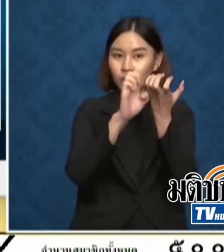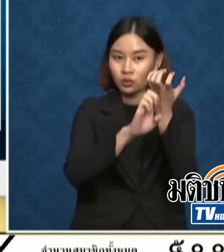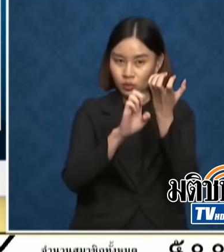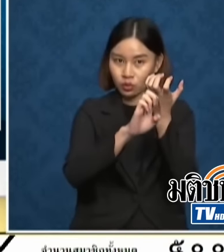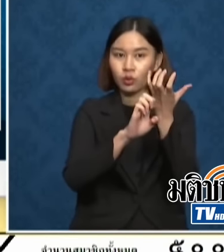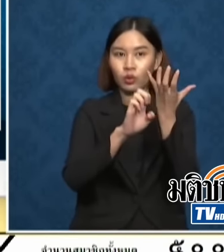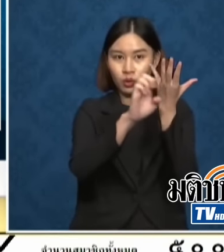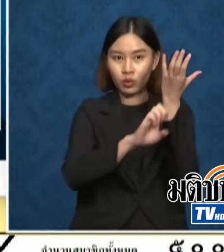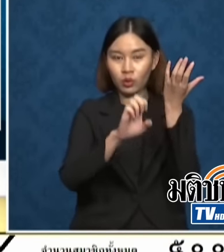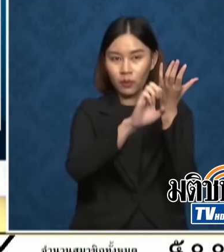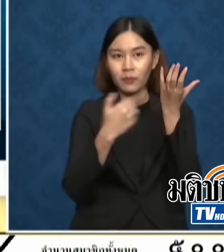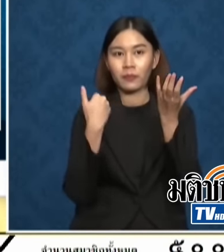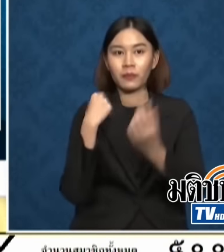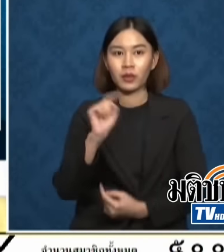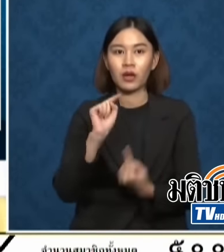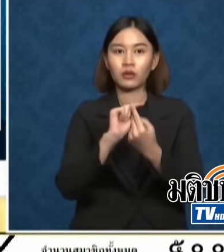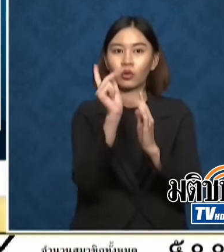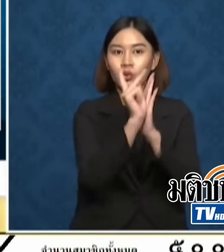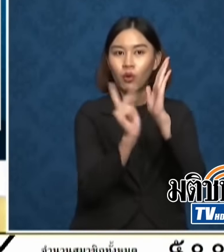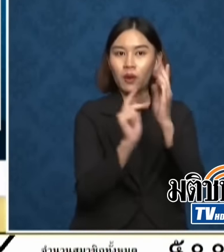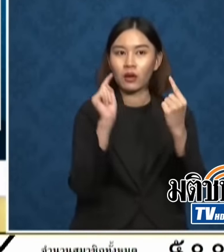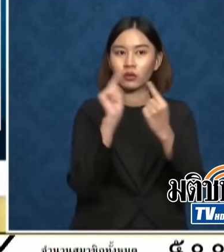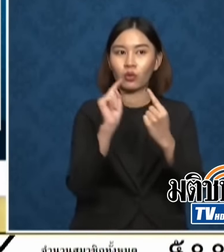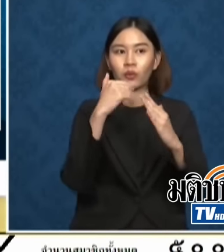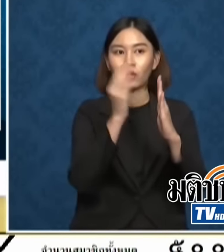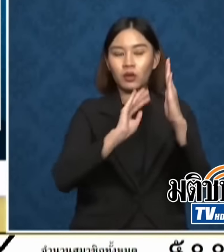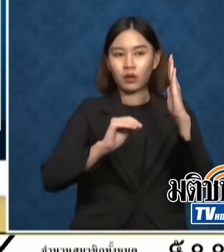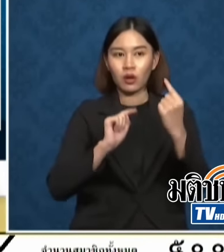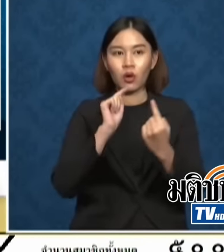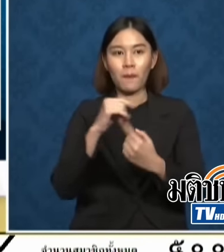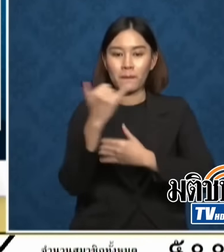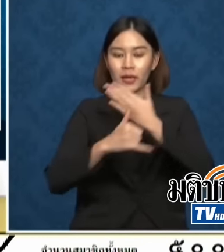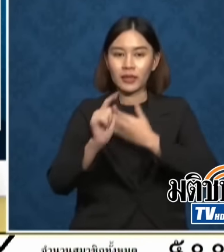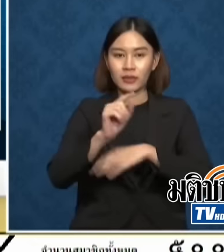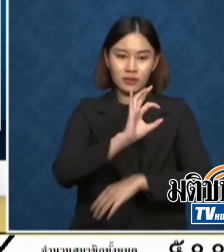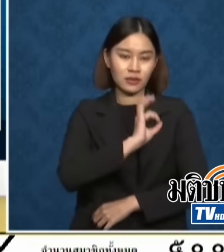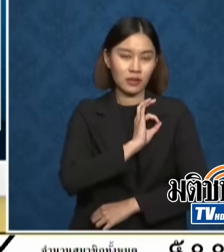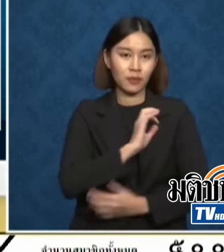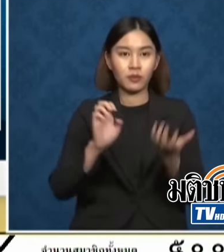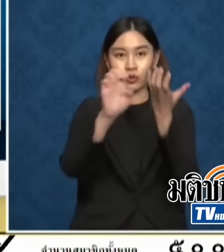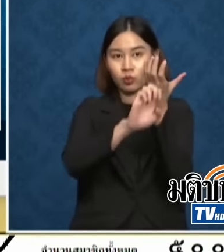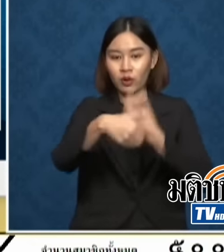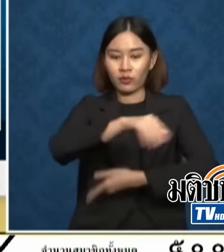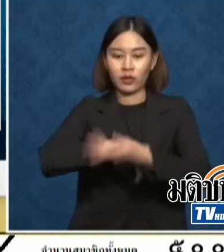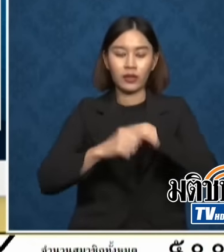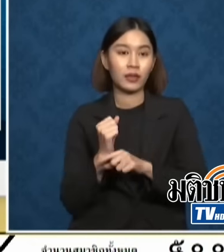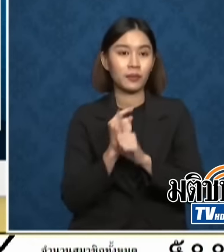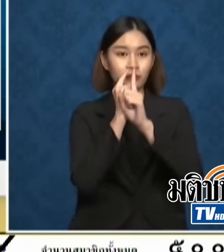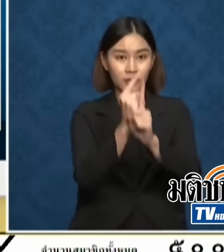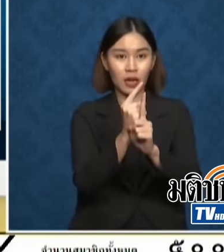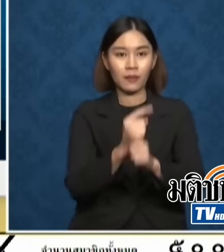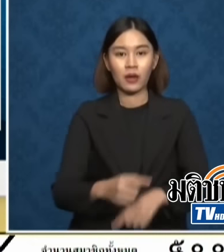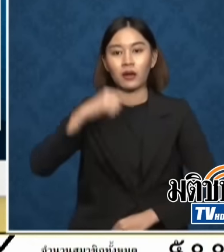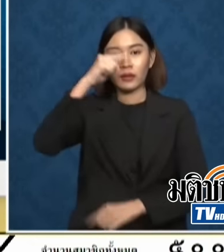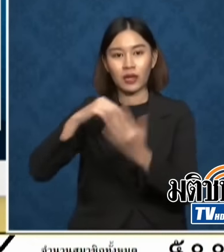มีสถานะเป็นเพียงกฎหมายภายในภูมิภาคของประเทศที่สมาชิกสภาพยุโรปจะต้องปฏิบัติตามแม้ประเ